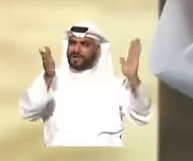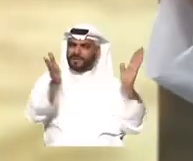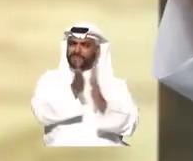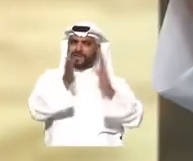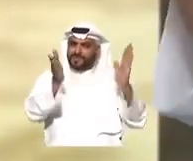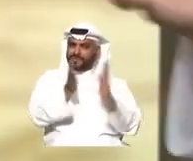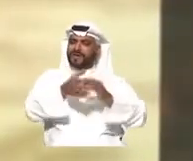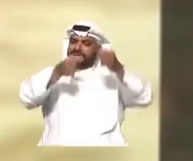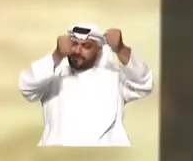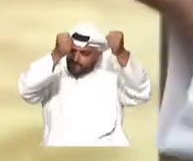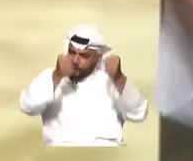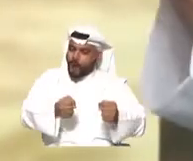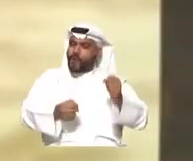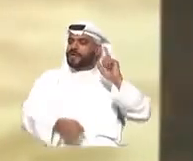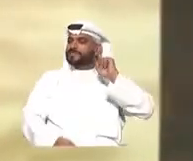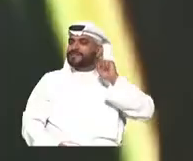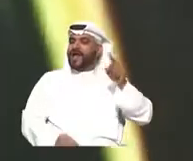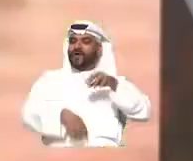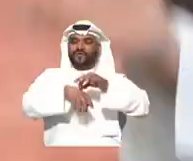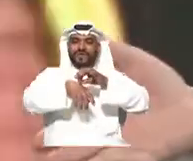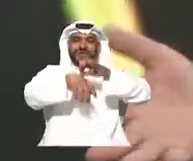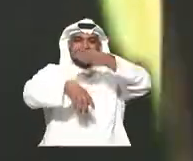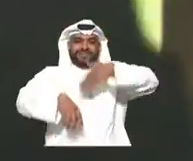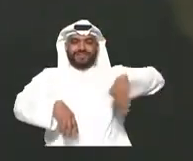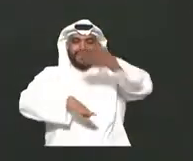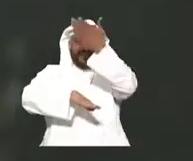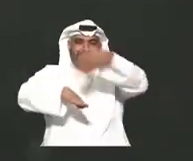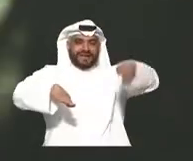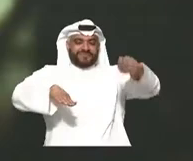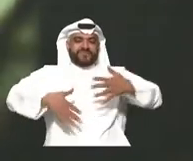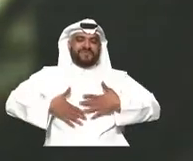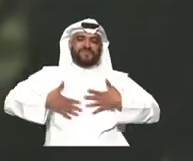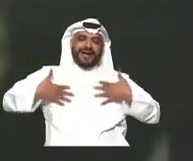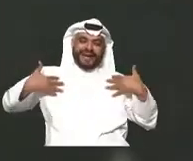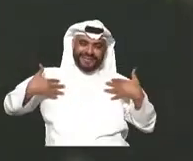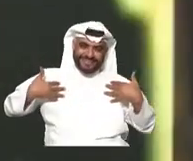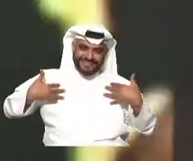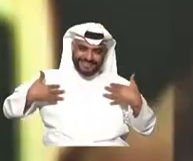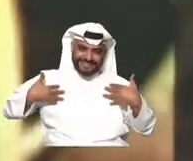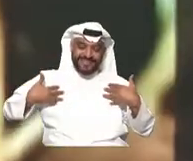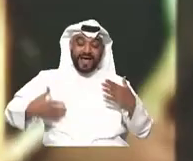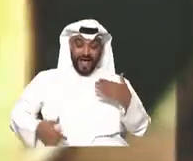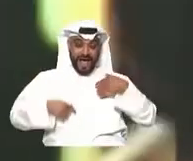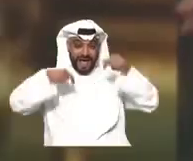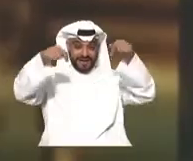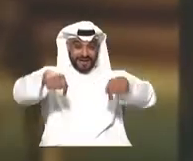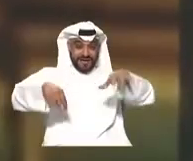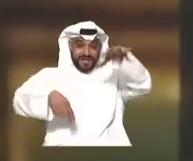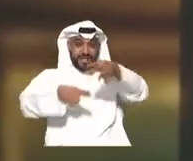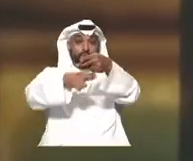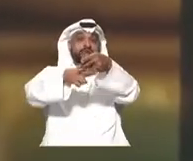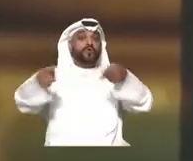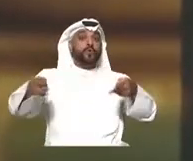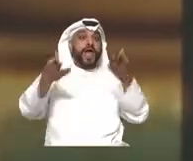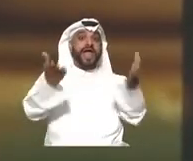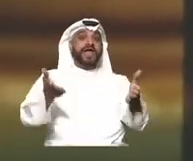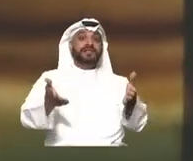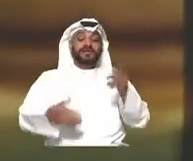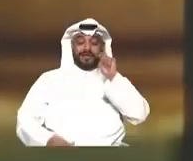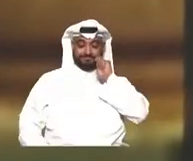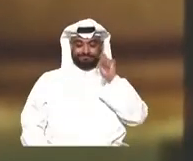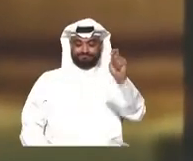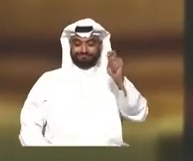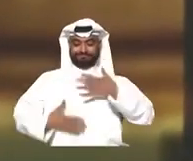من أعضاء البرلمان ومن الشعب الكويتي الفرح في وجوده. بالتالي نحن حقيقة دولة مؤسسات، ونقولها بكل